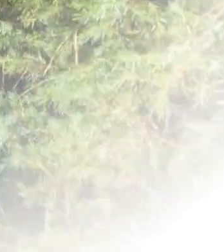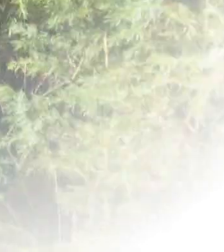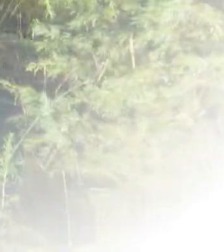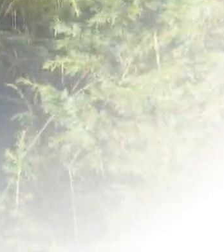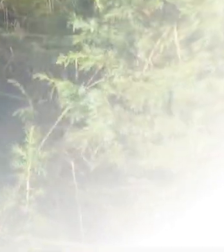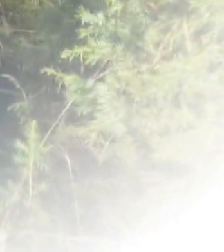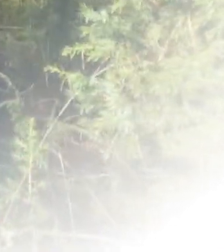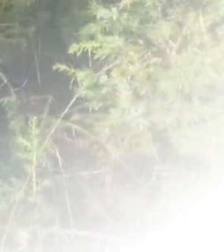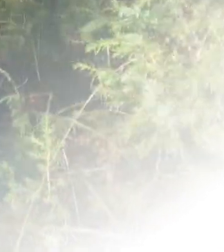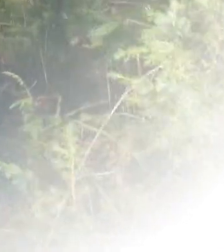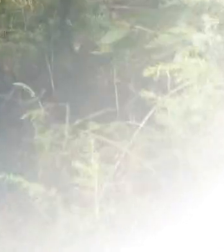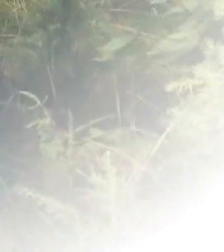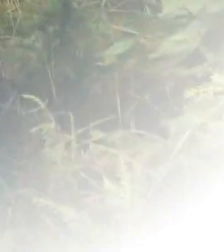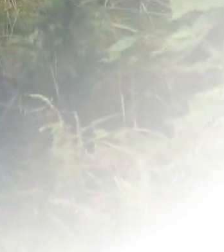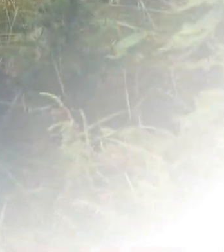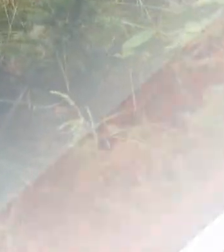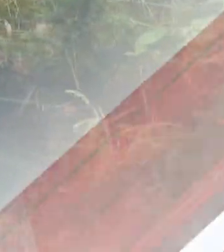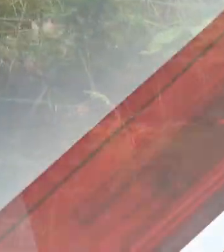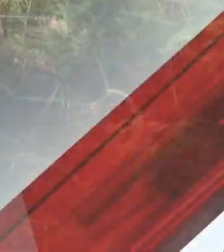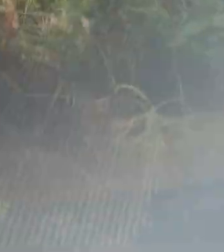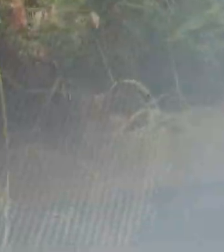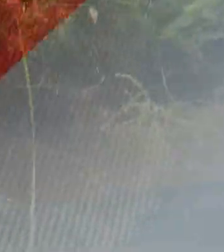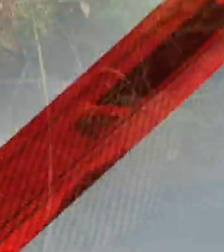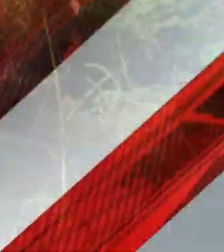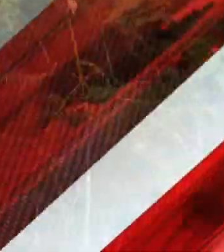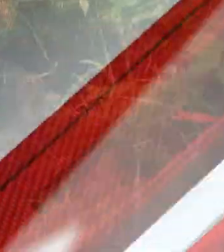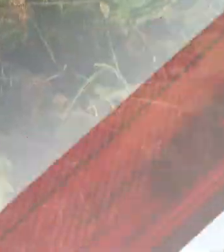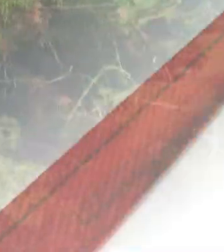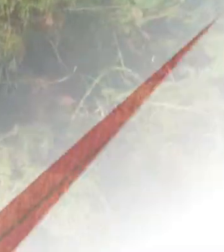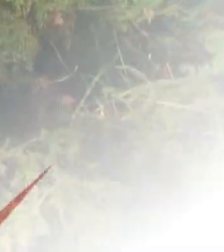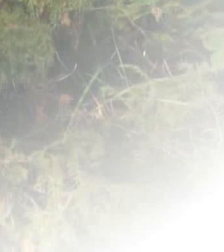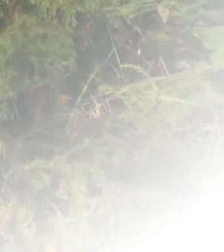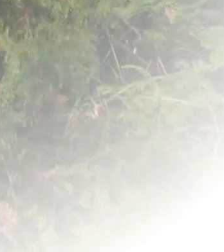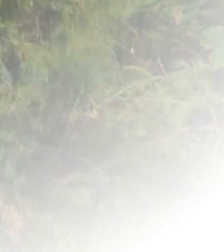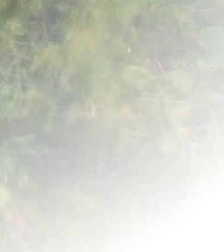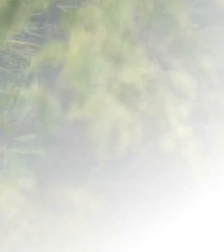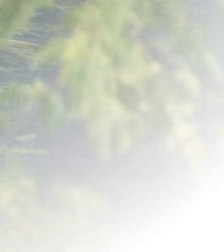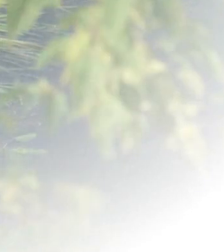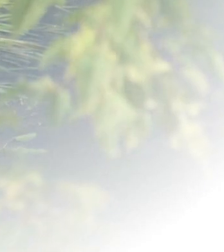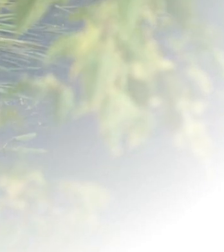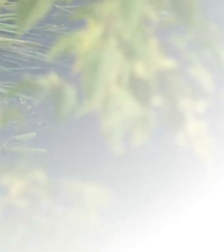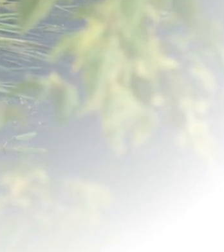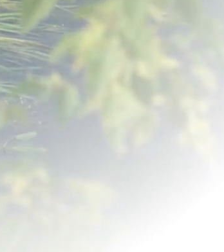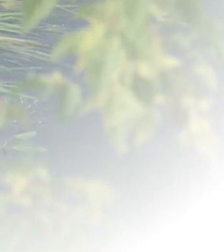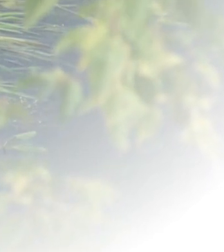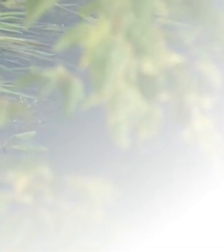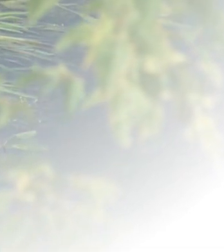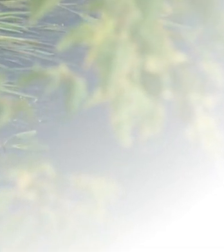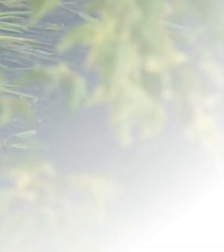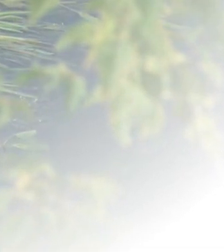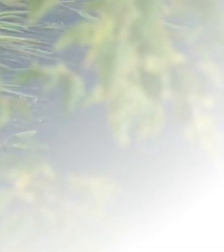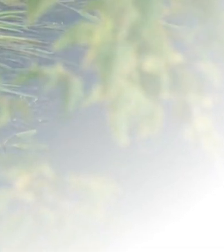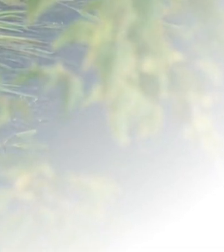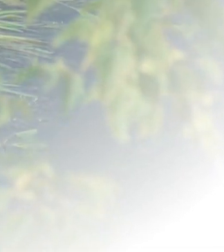згодна с историей метая назира new минимальная температура по ветра яко я была зафиксирована угро дни 23